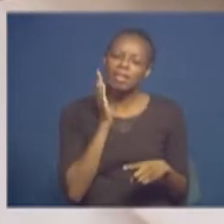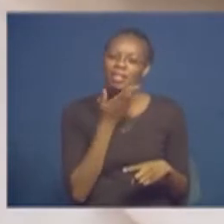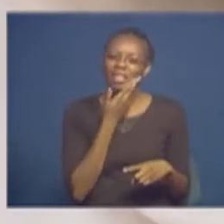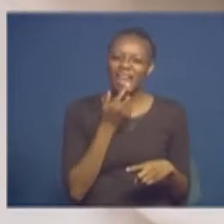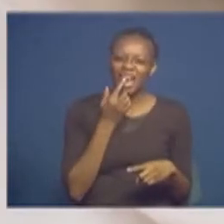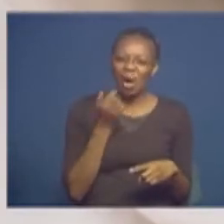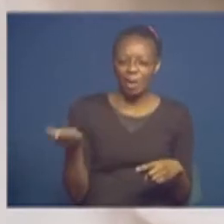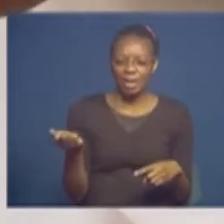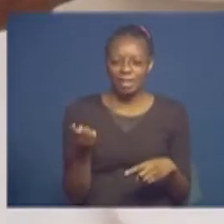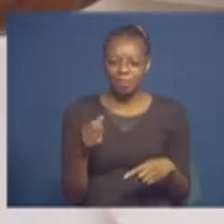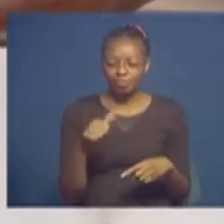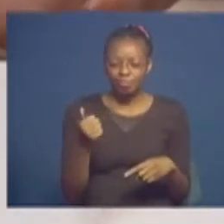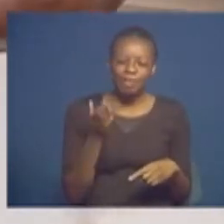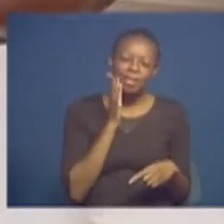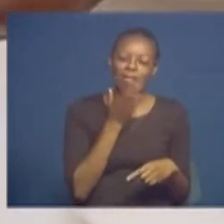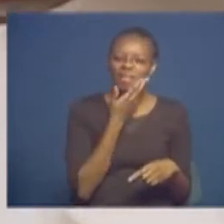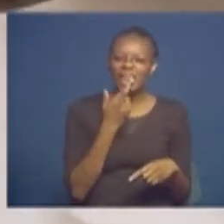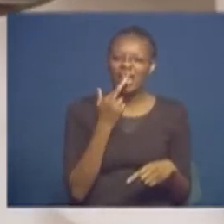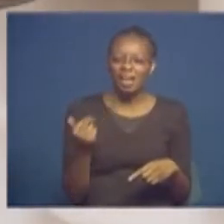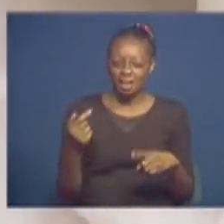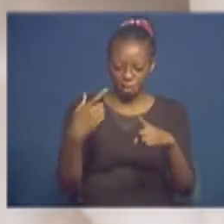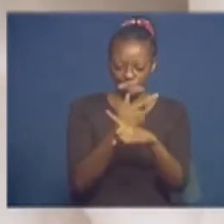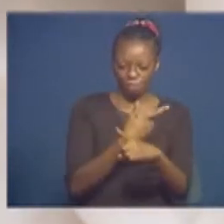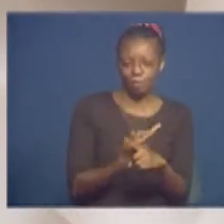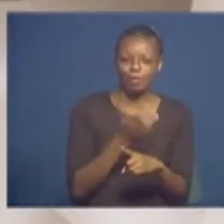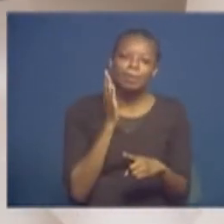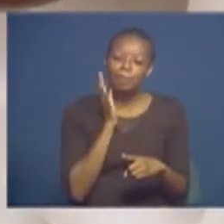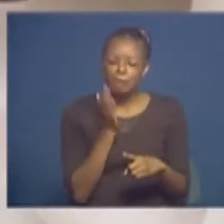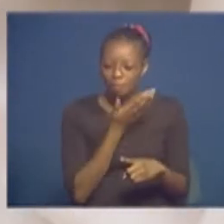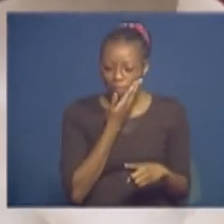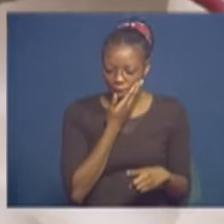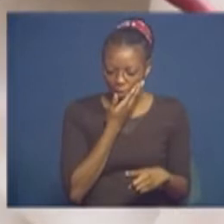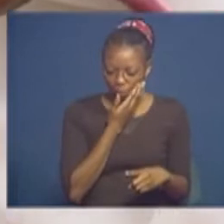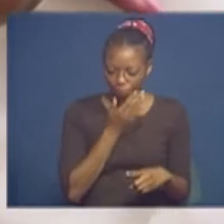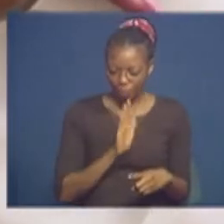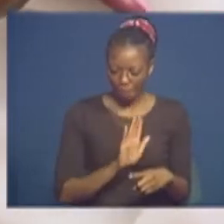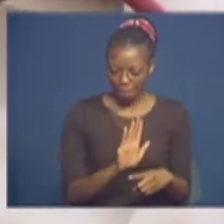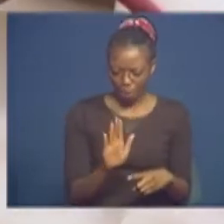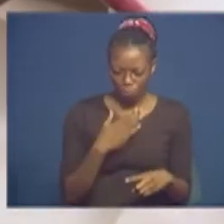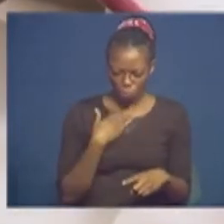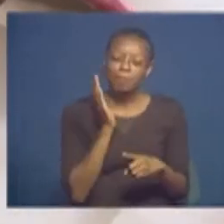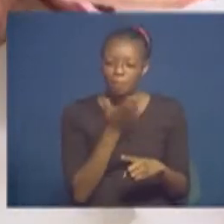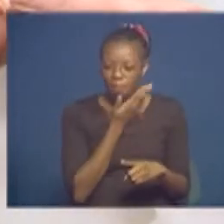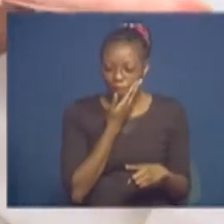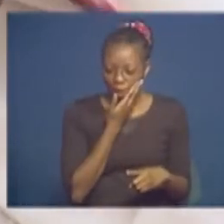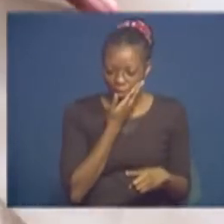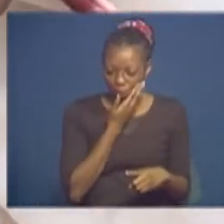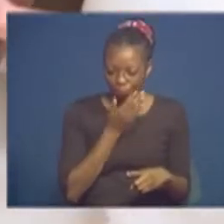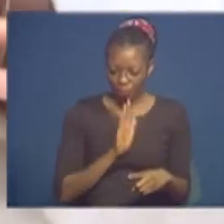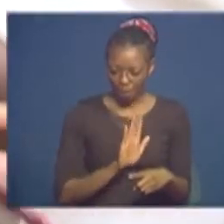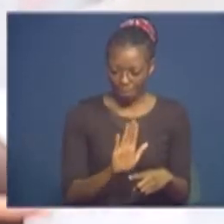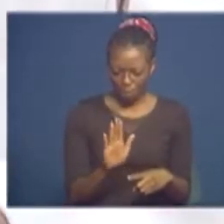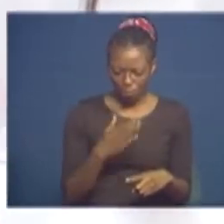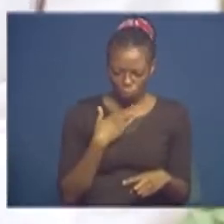nyekundu, na rangi zingine tofauti tofauti. So kitu ambacho nataka kuangalia katika hizi mbegu